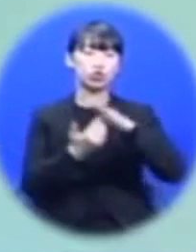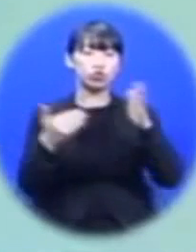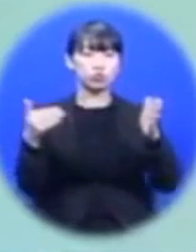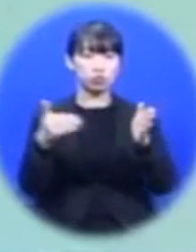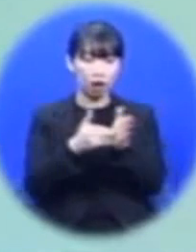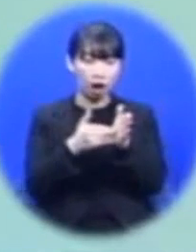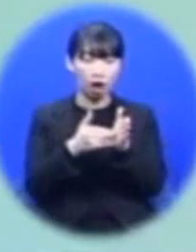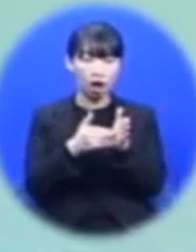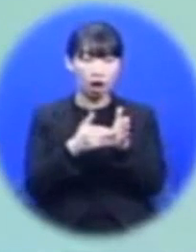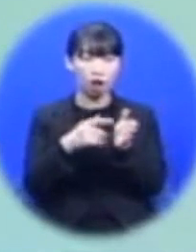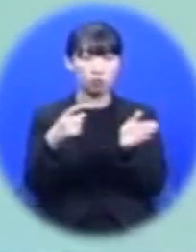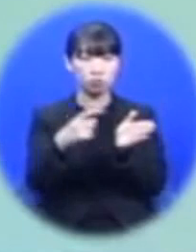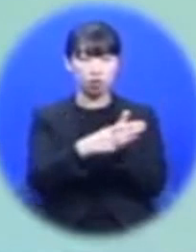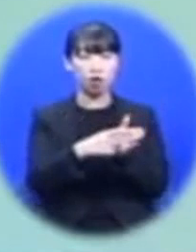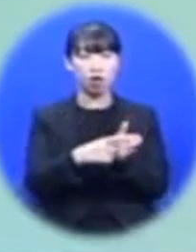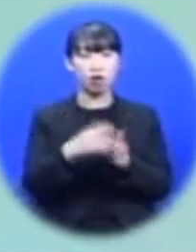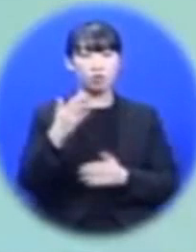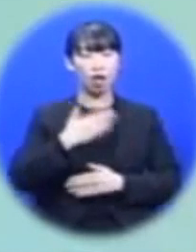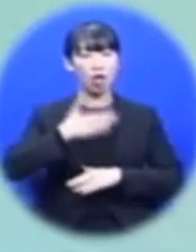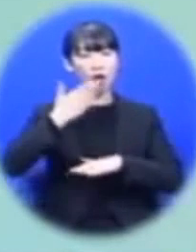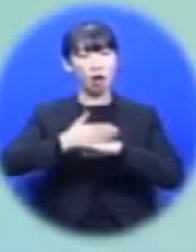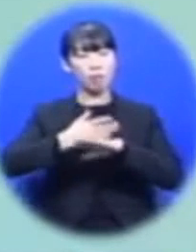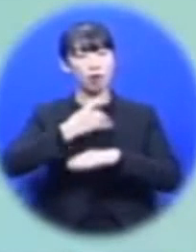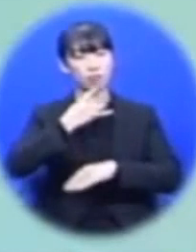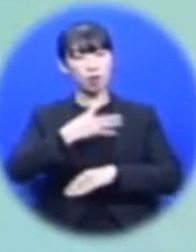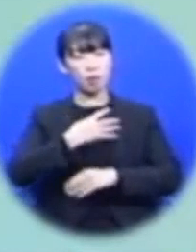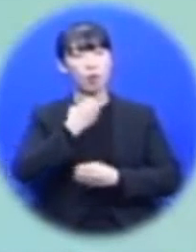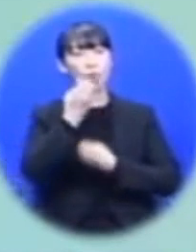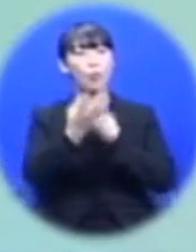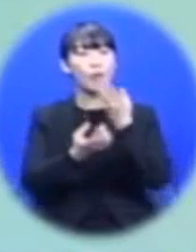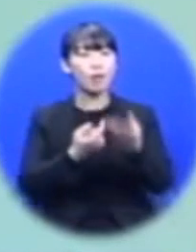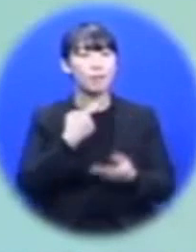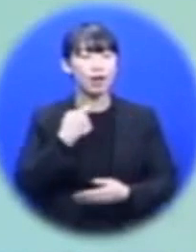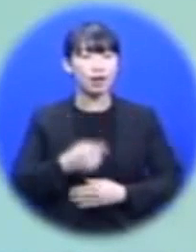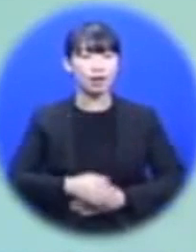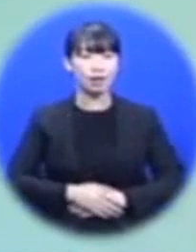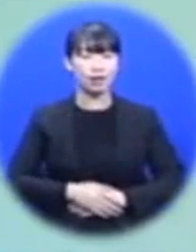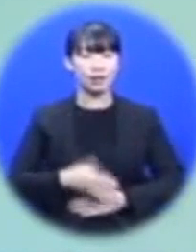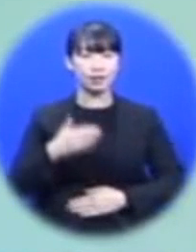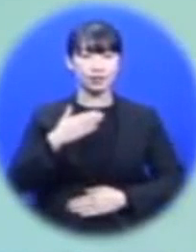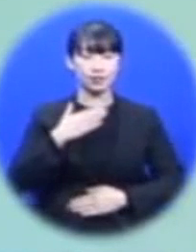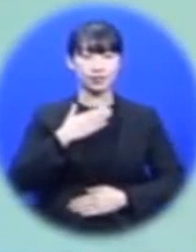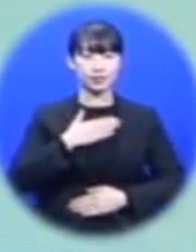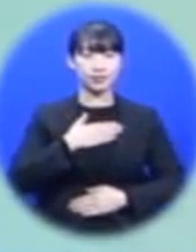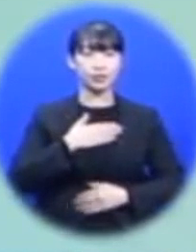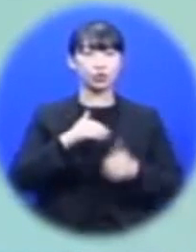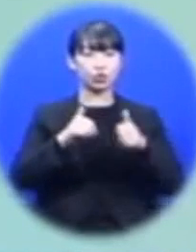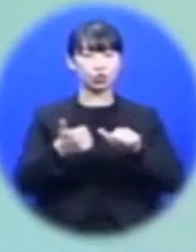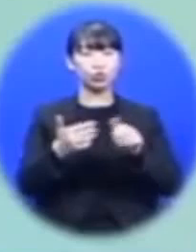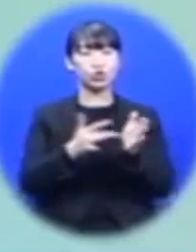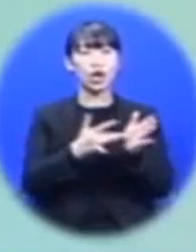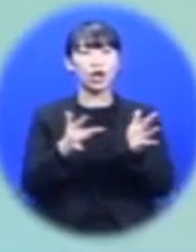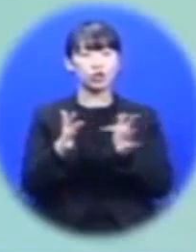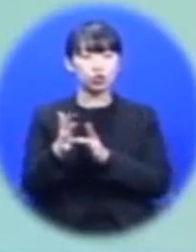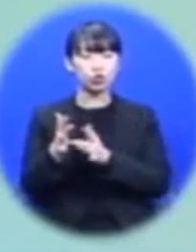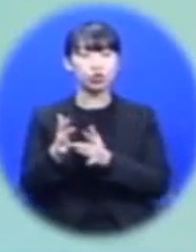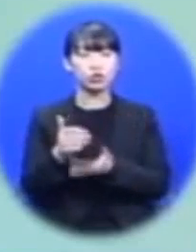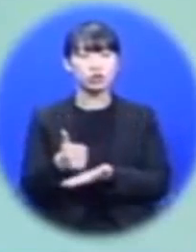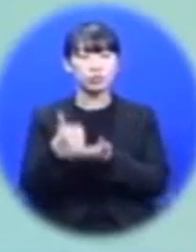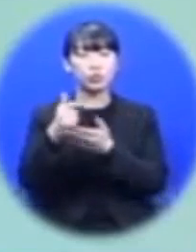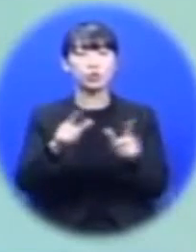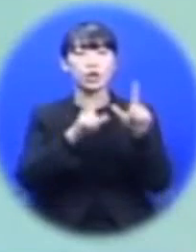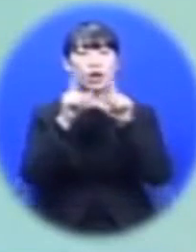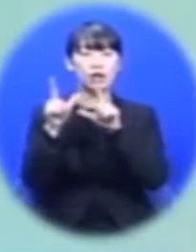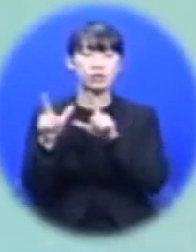다 이루셨나요 나는 죽고 예수로 사는 놀라운 십자가의 복음의 비밀도